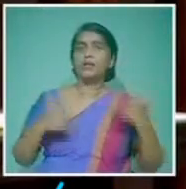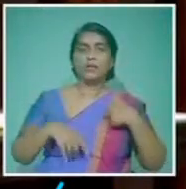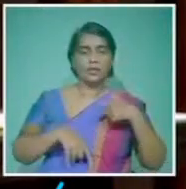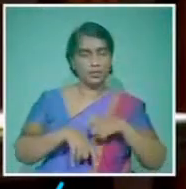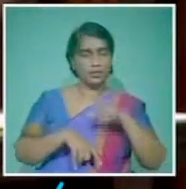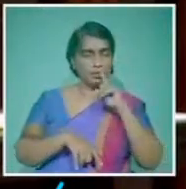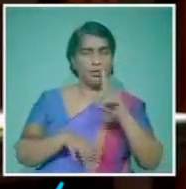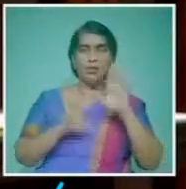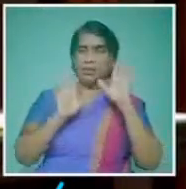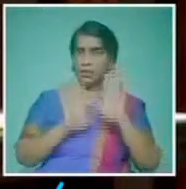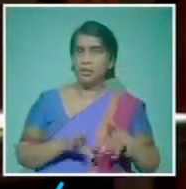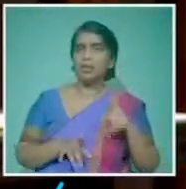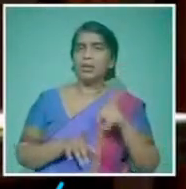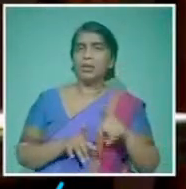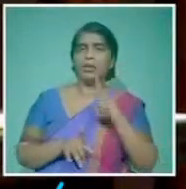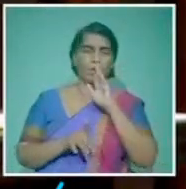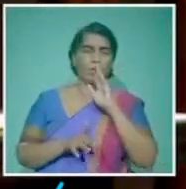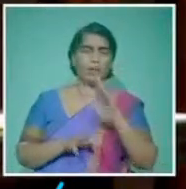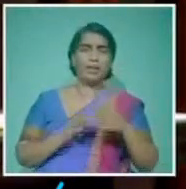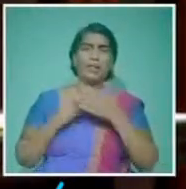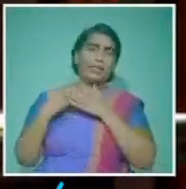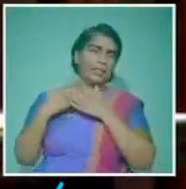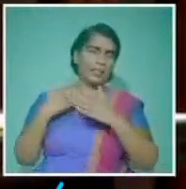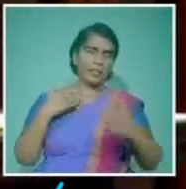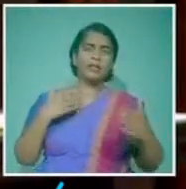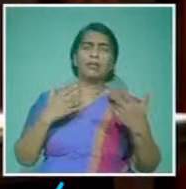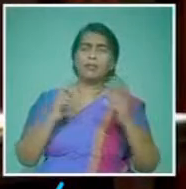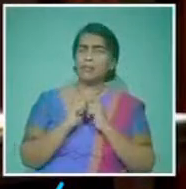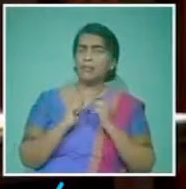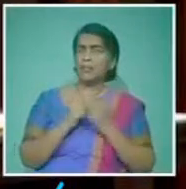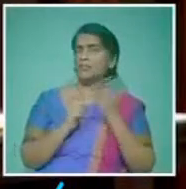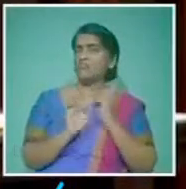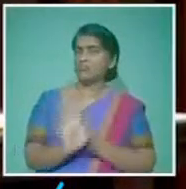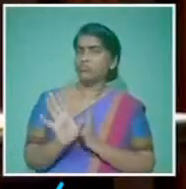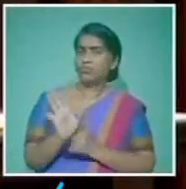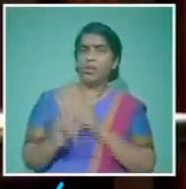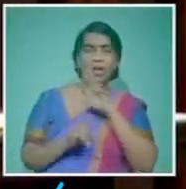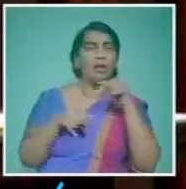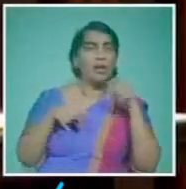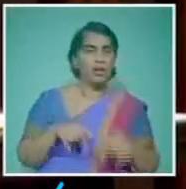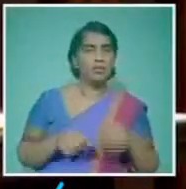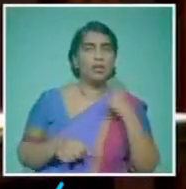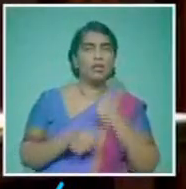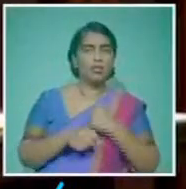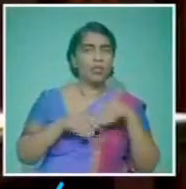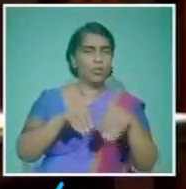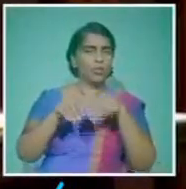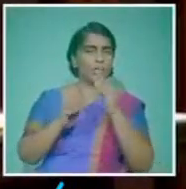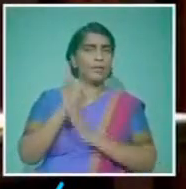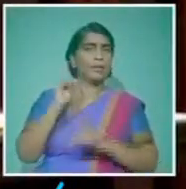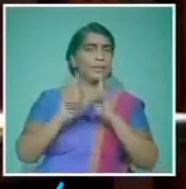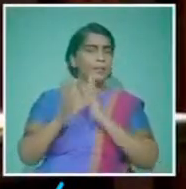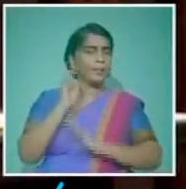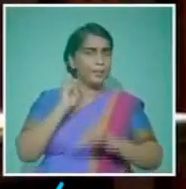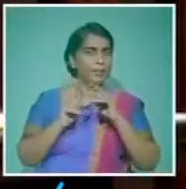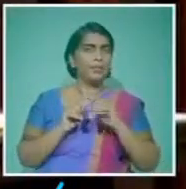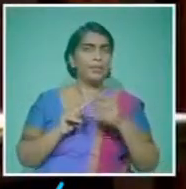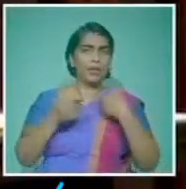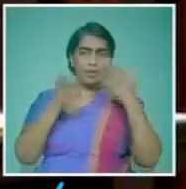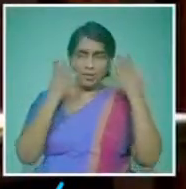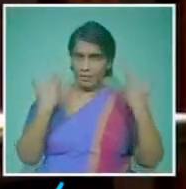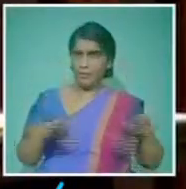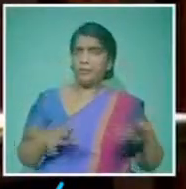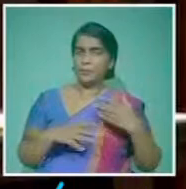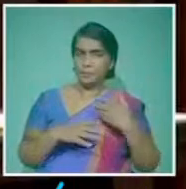අවස්ථාවේ කියන්නේ. ඒ වගේම එක පැත්තකින් මේ දීර්ඝ කාලේ විසඳෙන්නේ ප්‍රශ්න ගැන කතා කරනවා. අද වෙනතුරු මේ රජයේ කෘෂිකර්ම අමාත්‍යාංශය හරහා මම අවසන් කරනවා